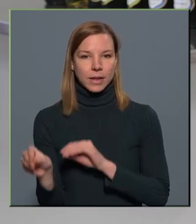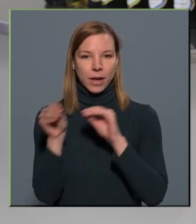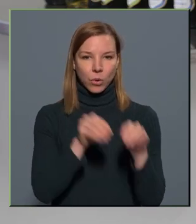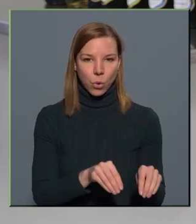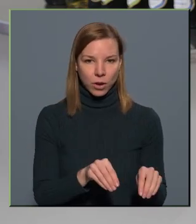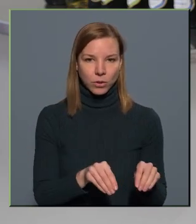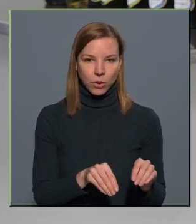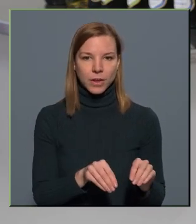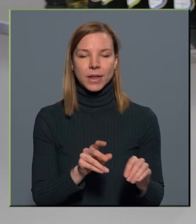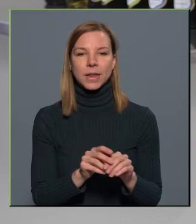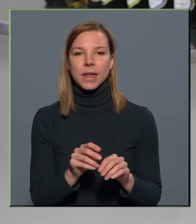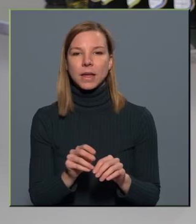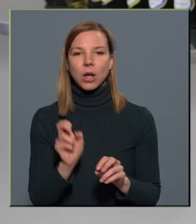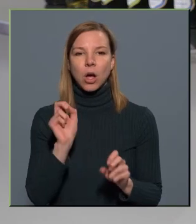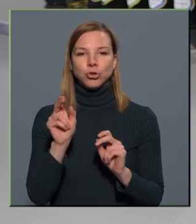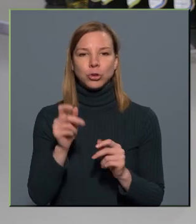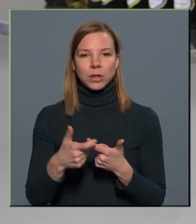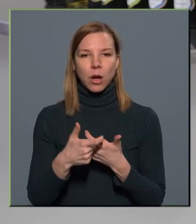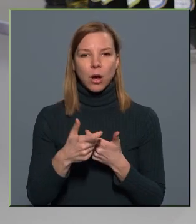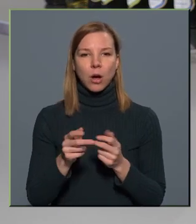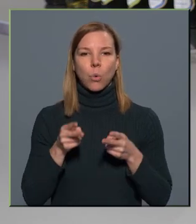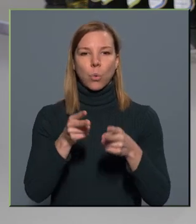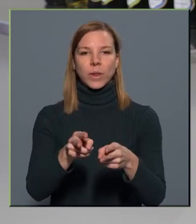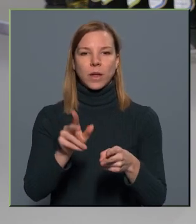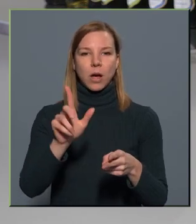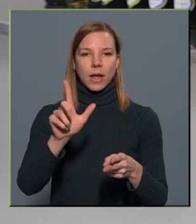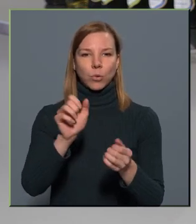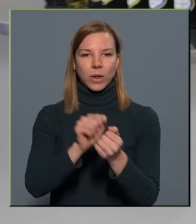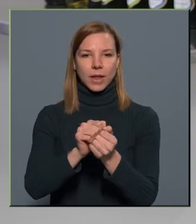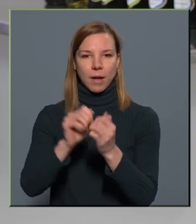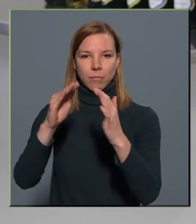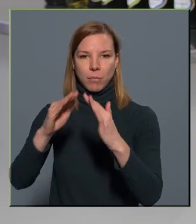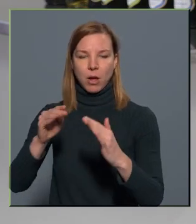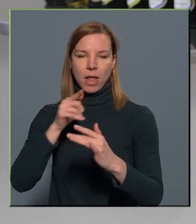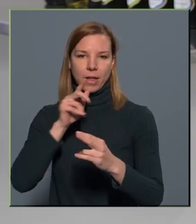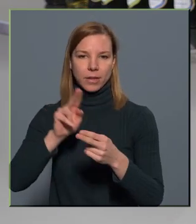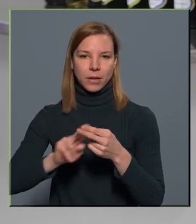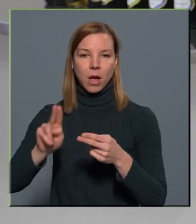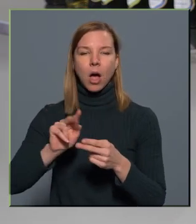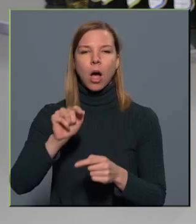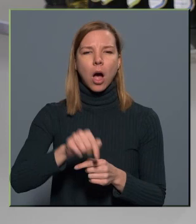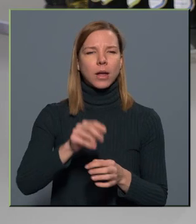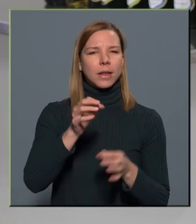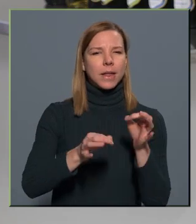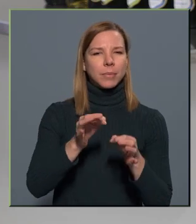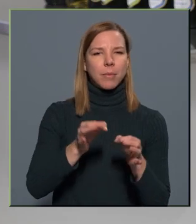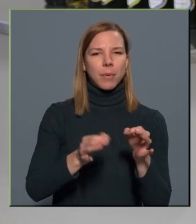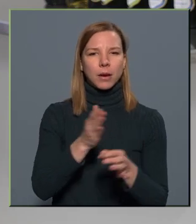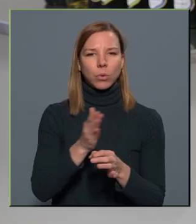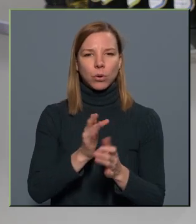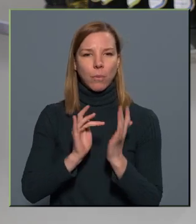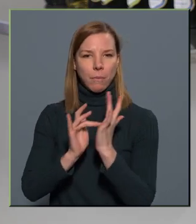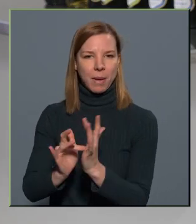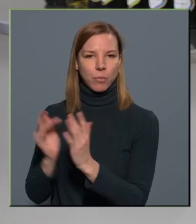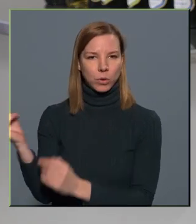utca 2-be. Annak, aki itt volt valamikor ősz elején, szeptember környékén, be is mutattam